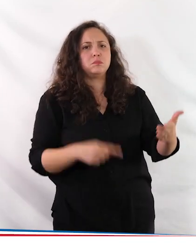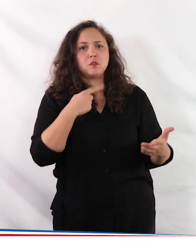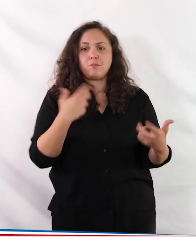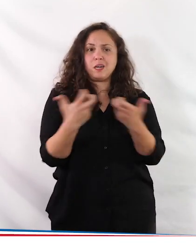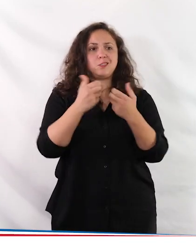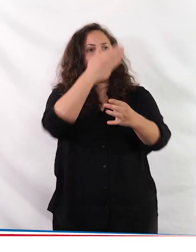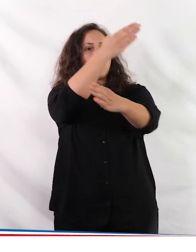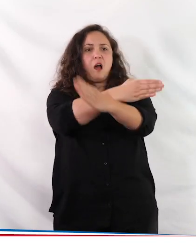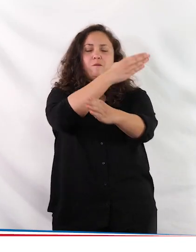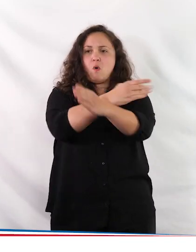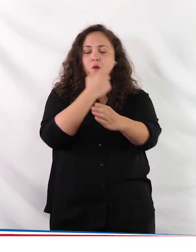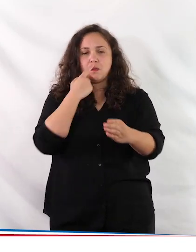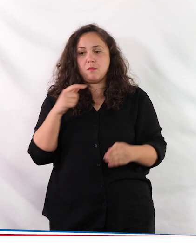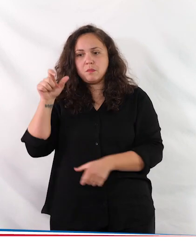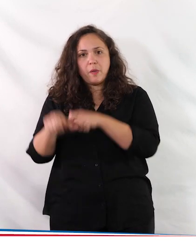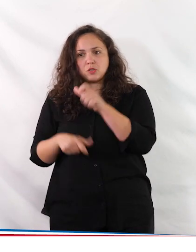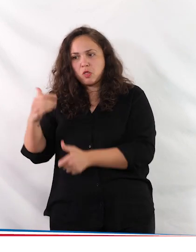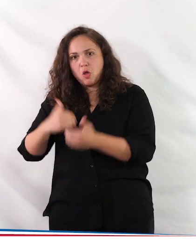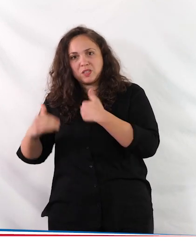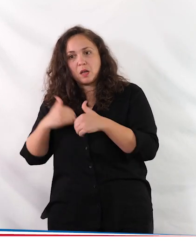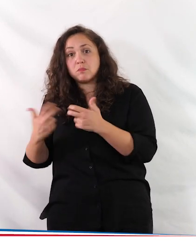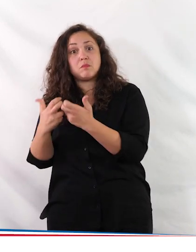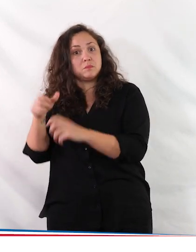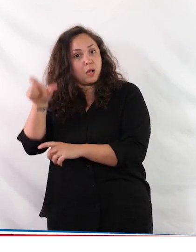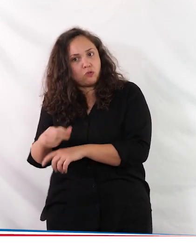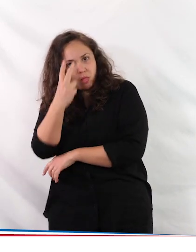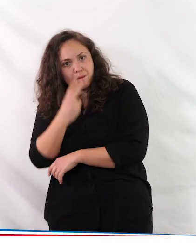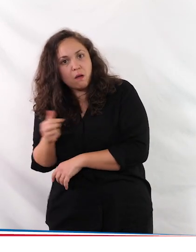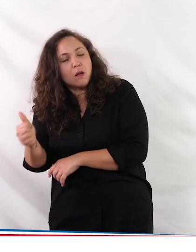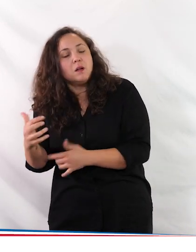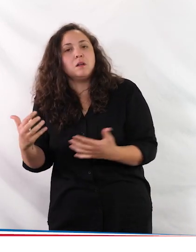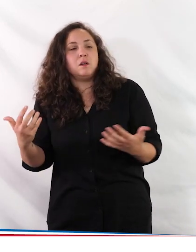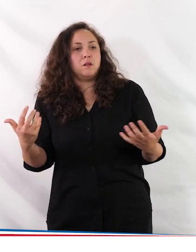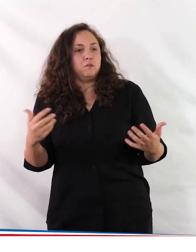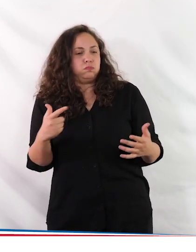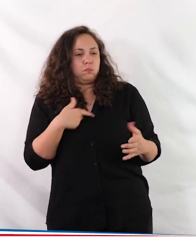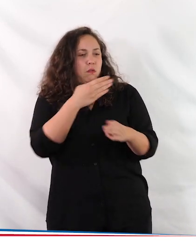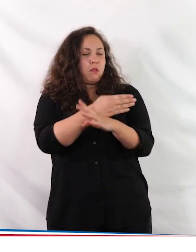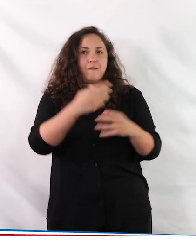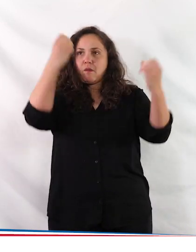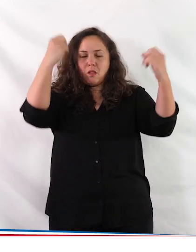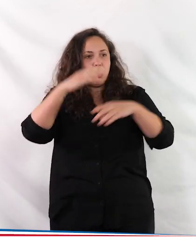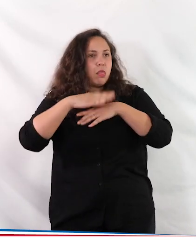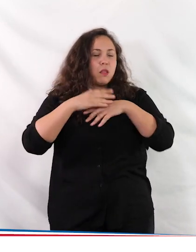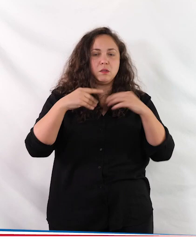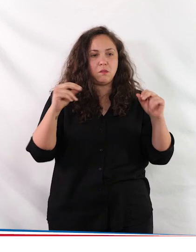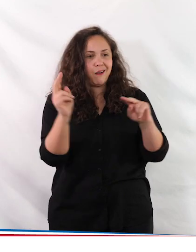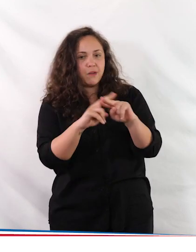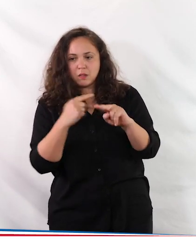signalisation, qui en fait s'avérait à un carrefour vraiment une galère absolue pour les malvoyants parce